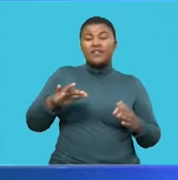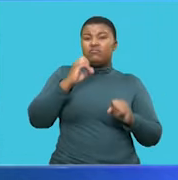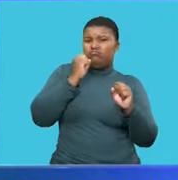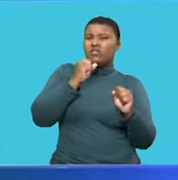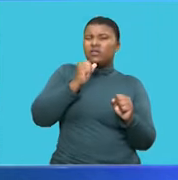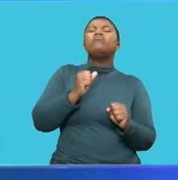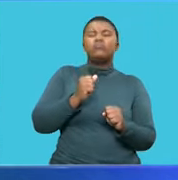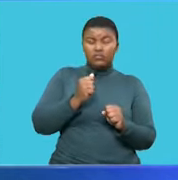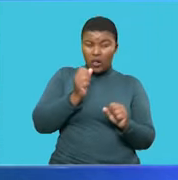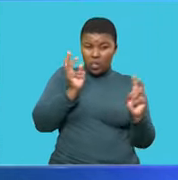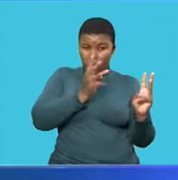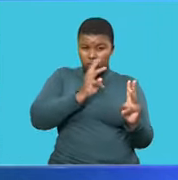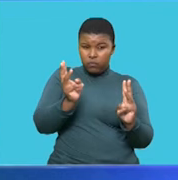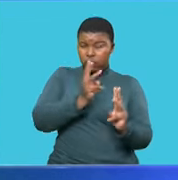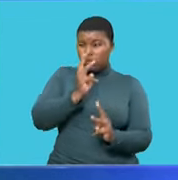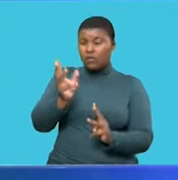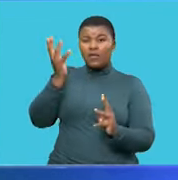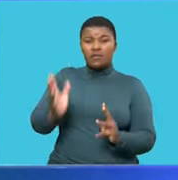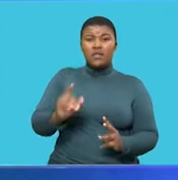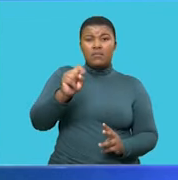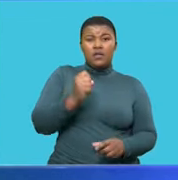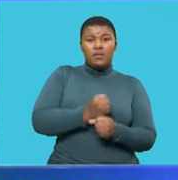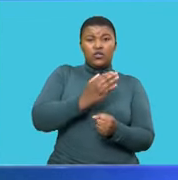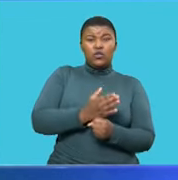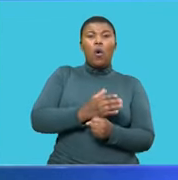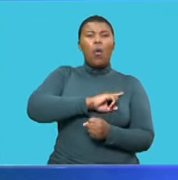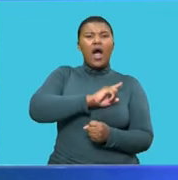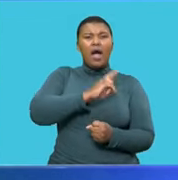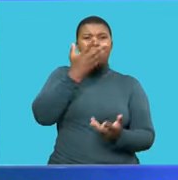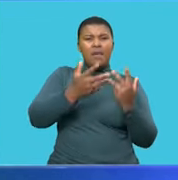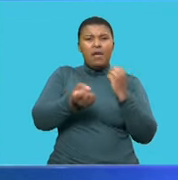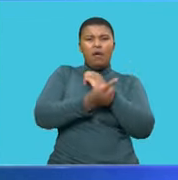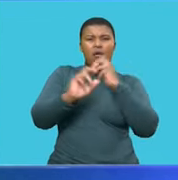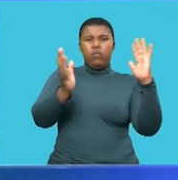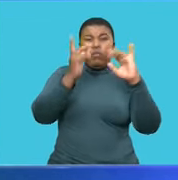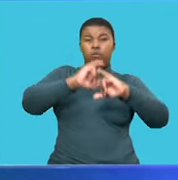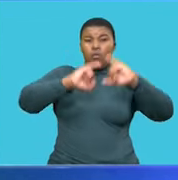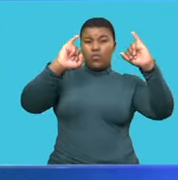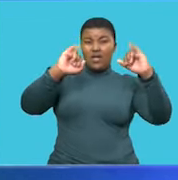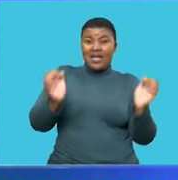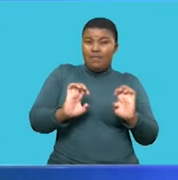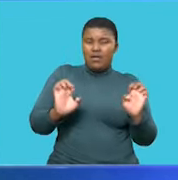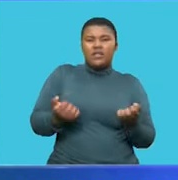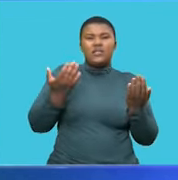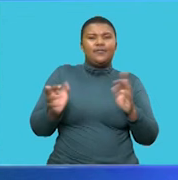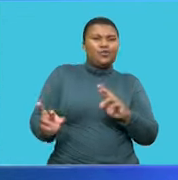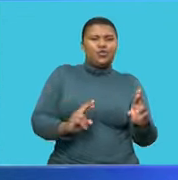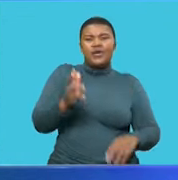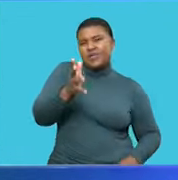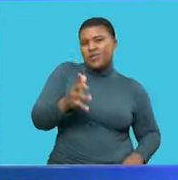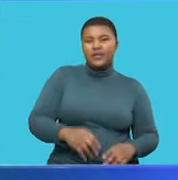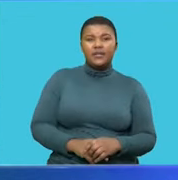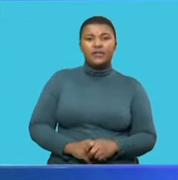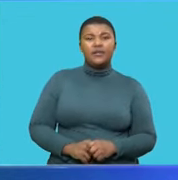ispapenge solokuzi simu mangabe nasegobe kuna iskukulo uganye genu mangabe isipisimo esitinga bezimu esputuma ezindawene za